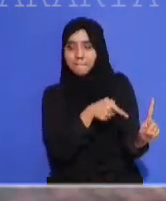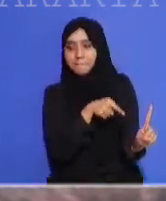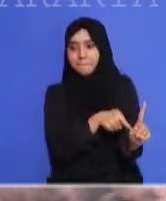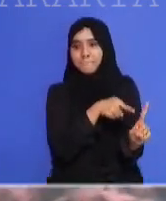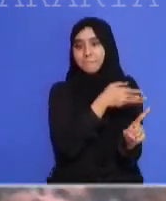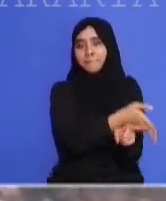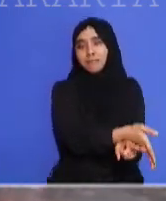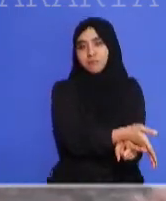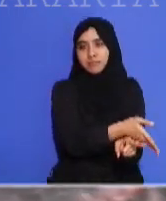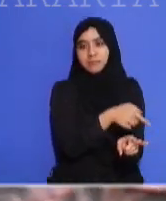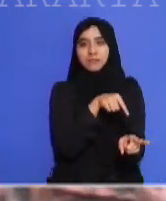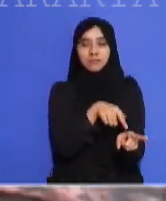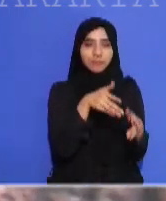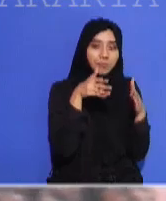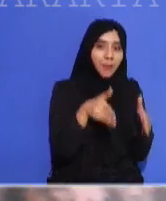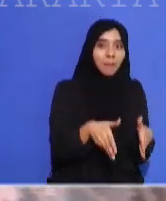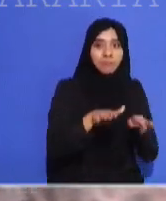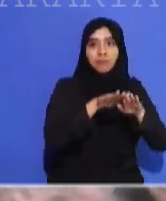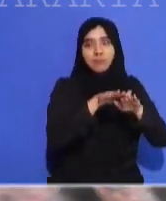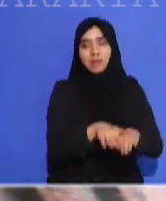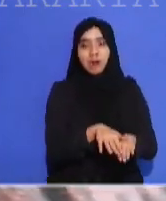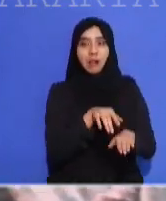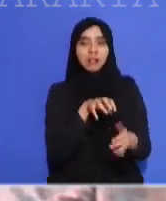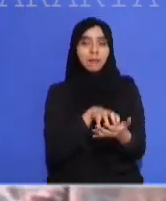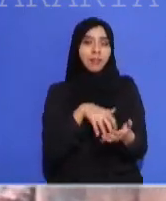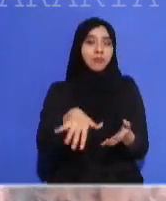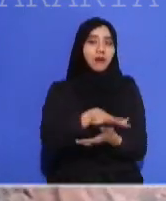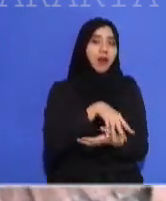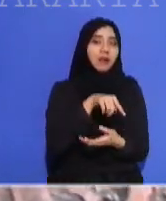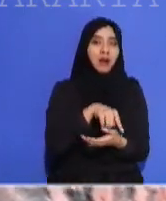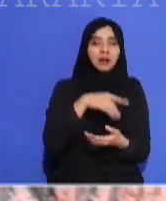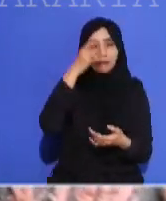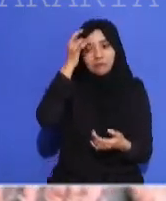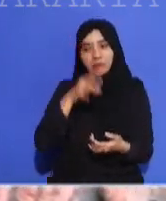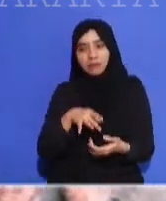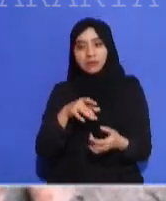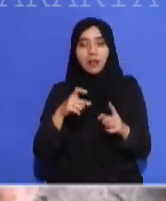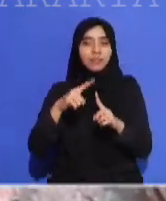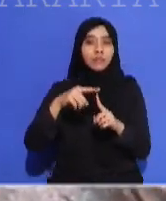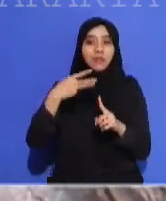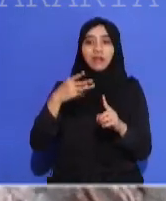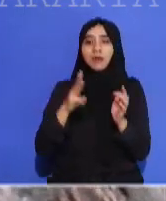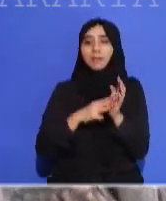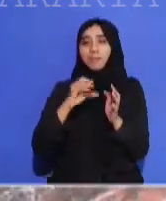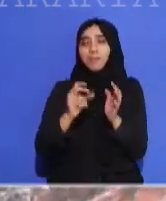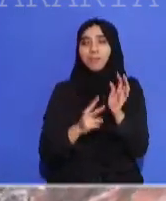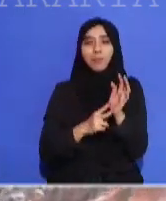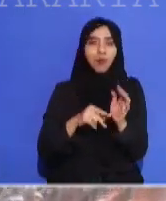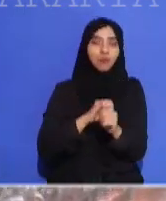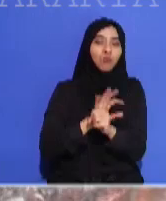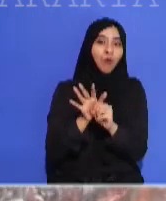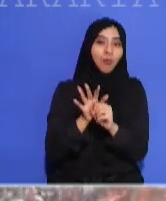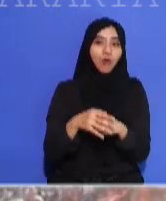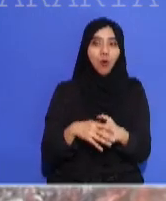pasarean Gunung Asem utawi makam Sanon ing Dusun Setro, Desa Kulur, Temon Kulon Progo. Minangka tandha lan